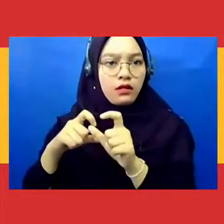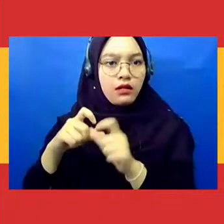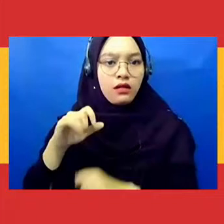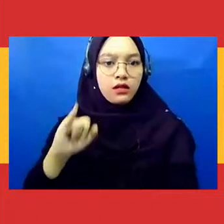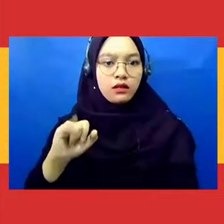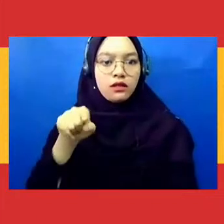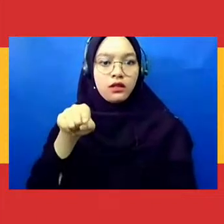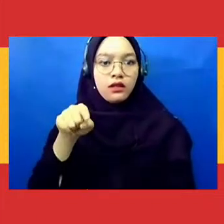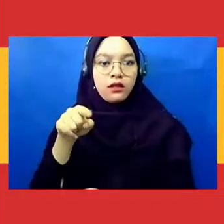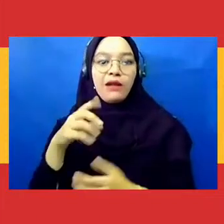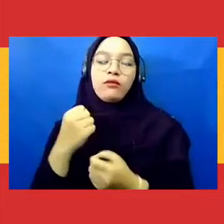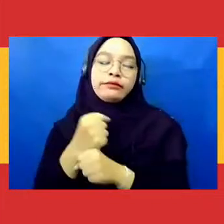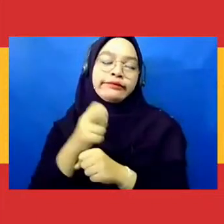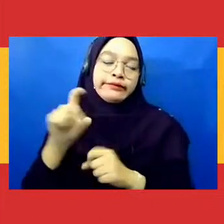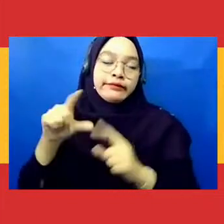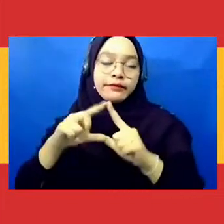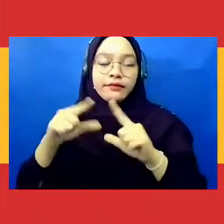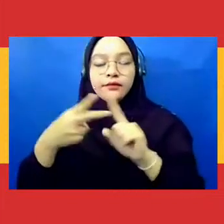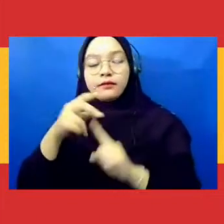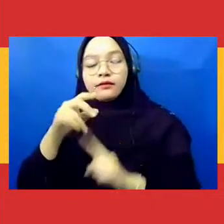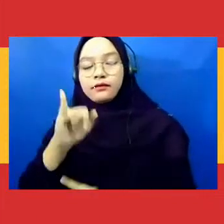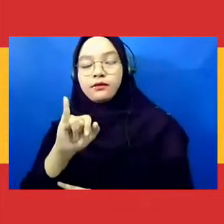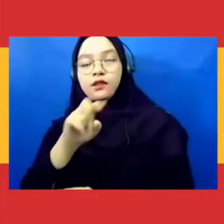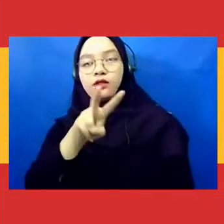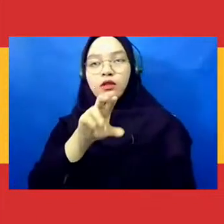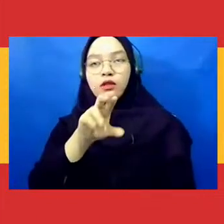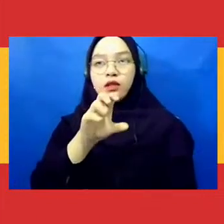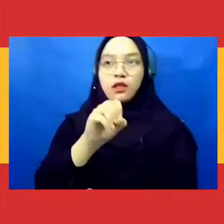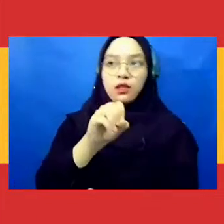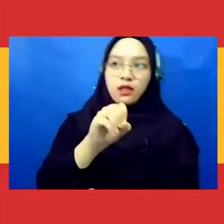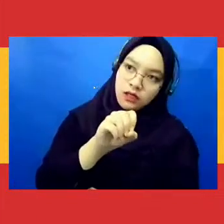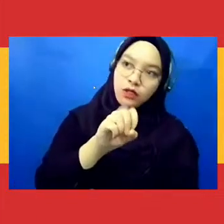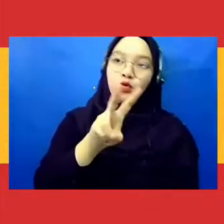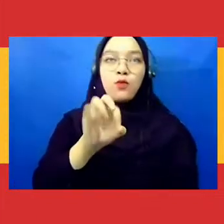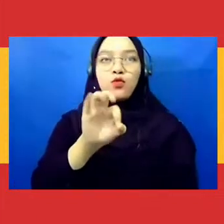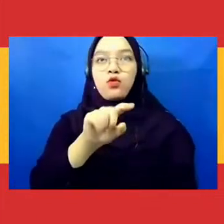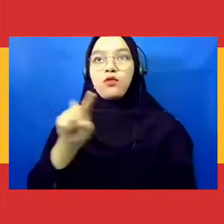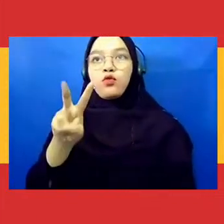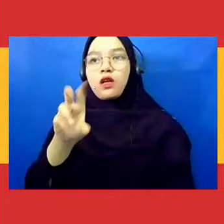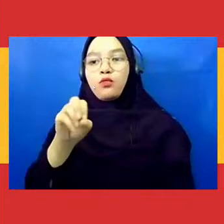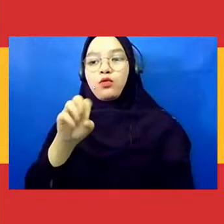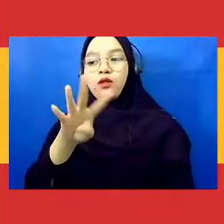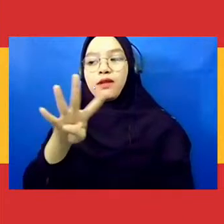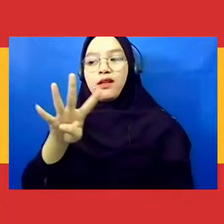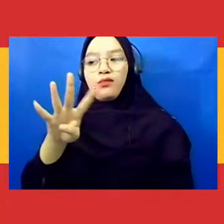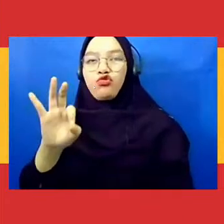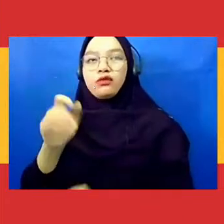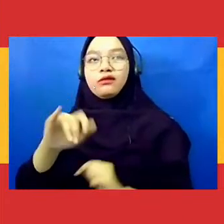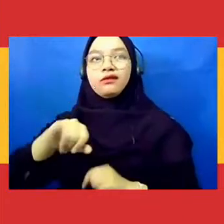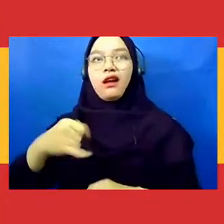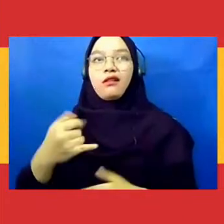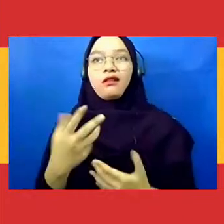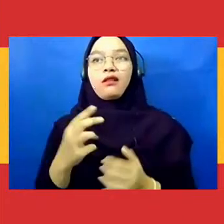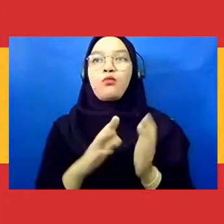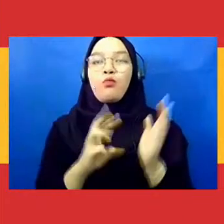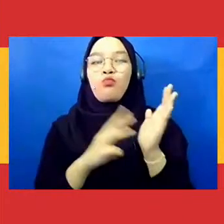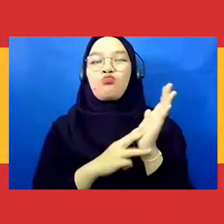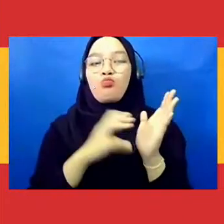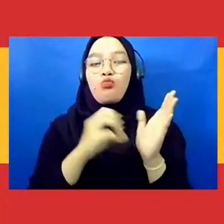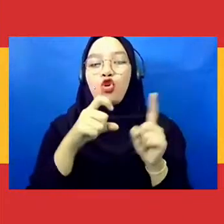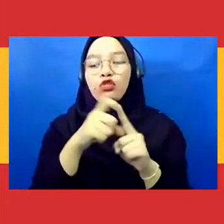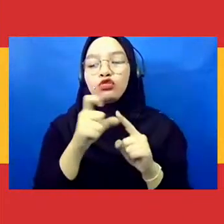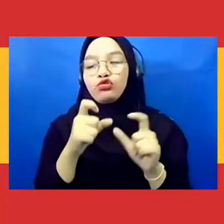2020-2040 ini menjadi sia-sia saja, sehingga menjadi modus. Dan itu tentu kepala daerah dalam hal-hal ini